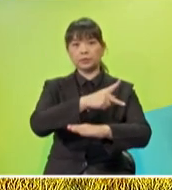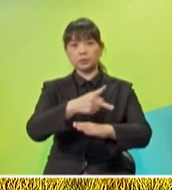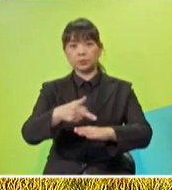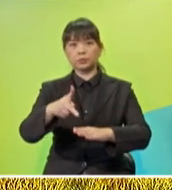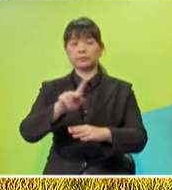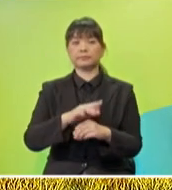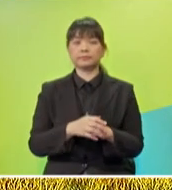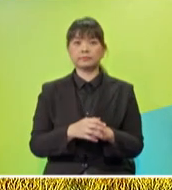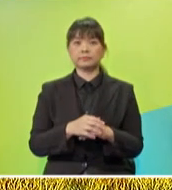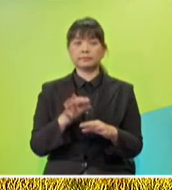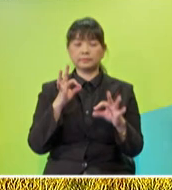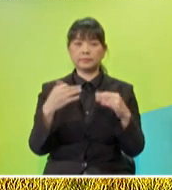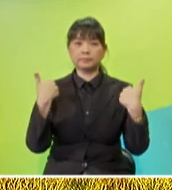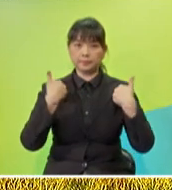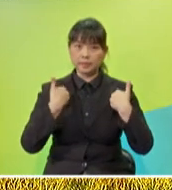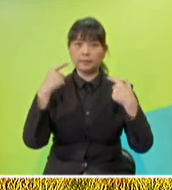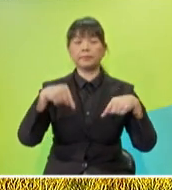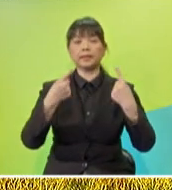Jika pernah